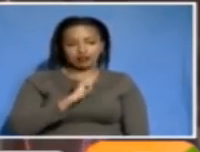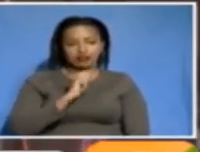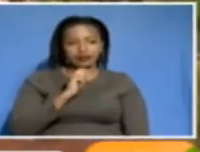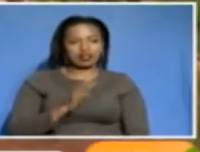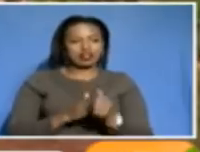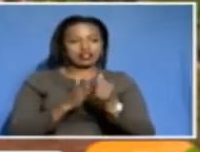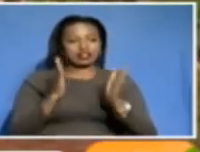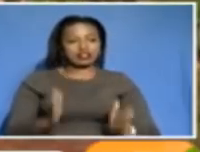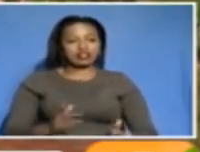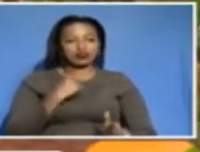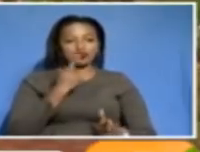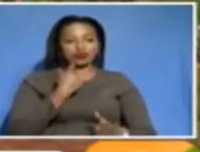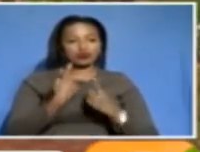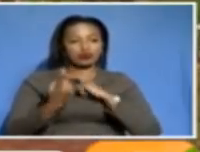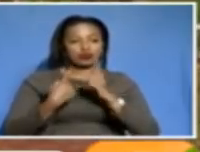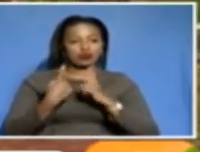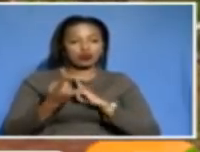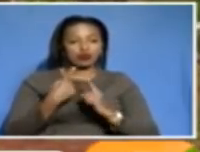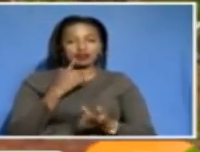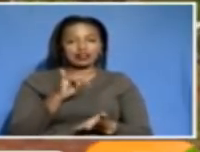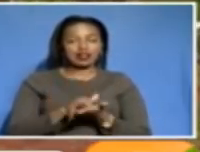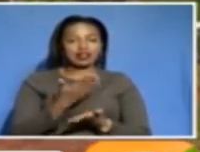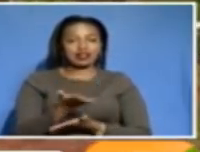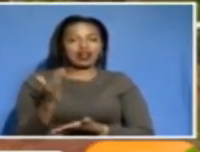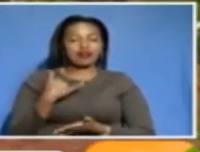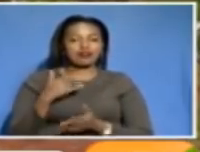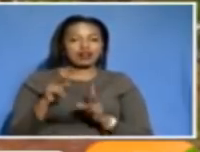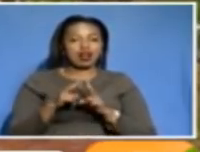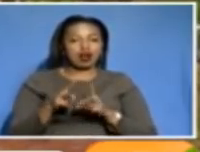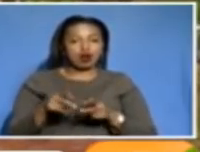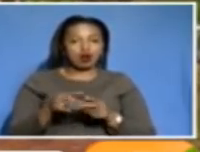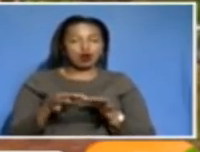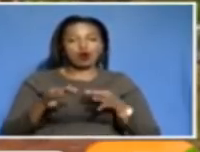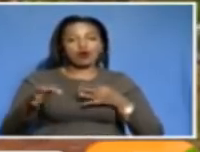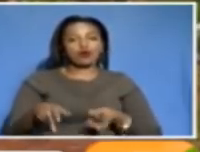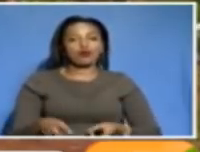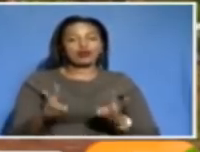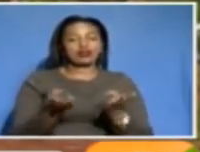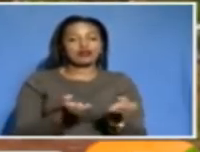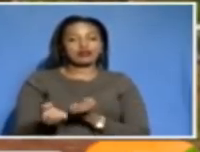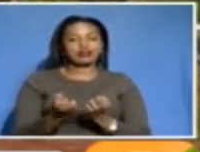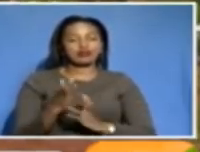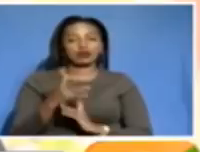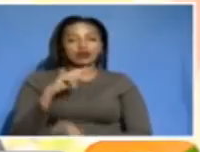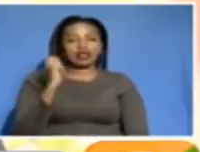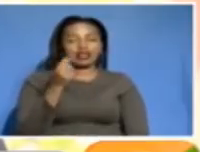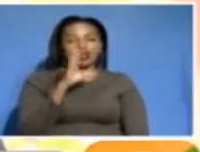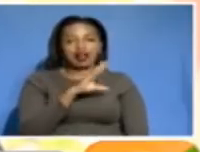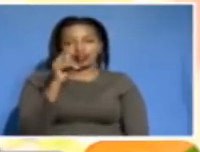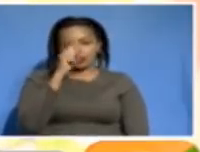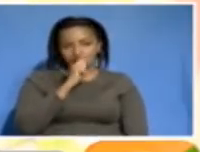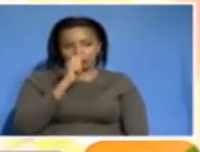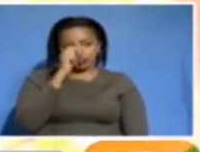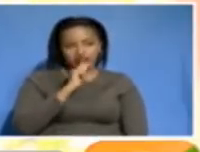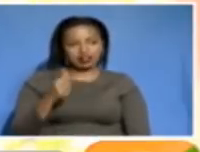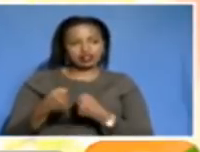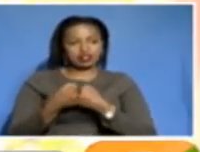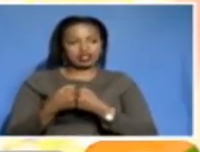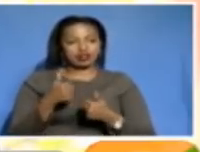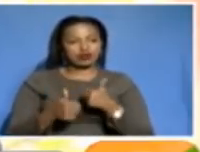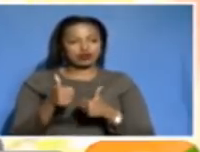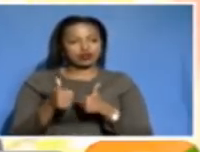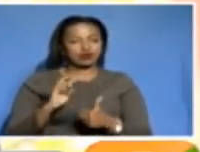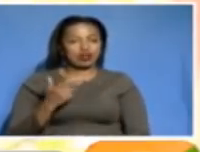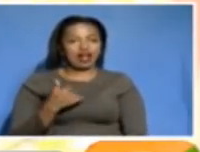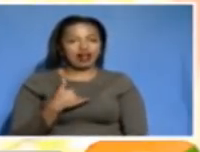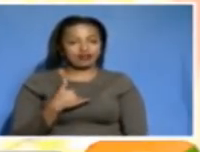Viongozi walioongea wakikariri kuwa kumekuwa na barabara ndefu ya uhusiano wa kibiashara kati ya Kenya na Tanzania. Zile changamoto ndogo ndogo za hapa